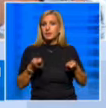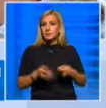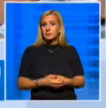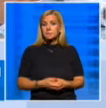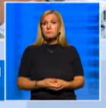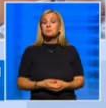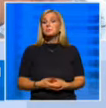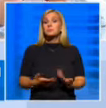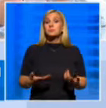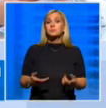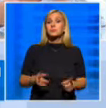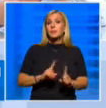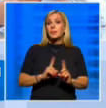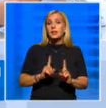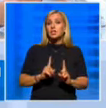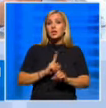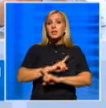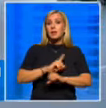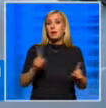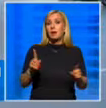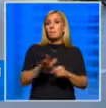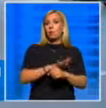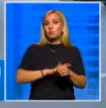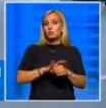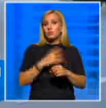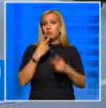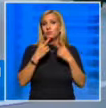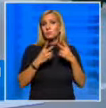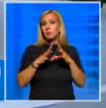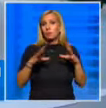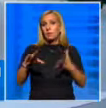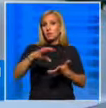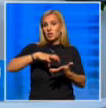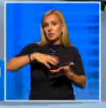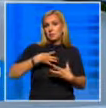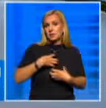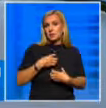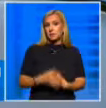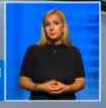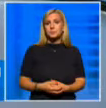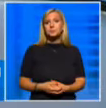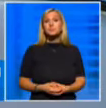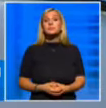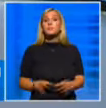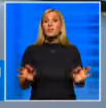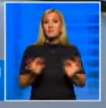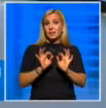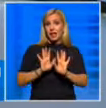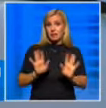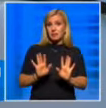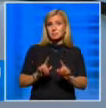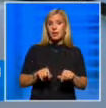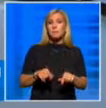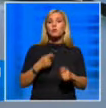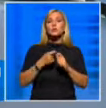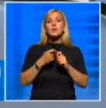не че няма основания, щом виждаме така и един по-значителен дял притеснени. На финала на разговора сме можели да